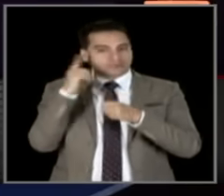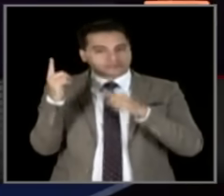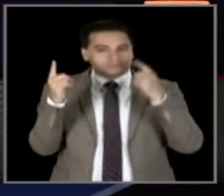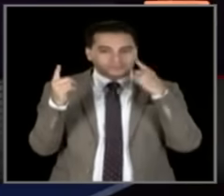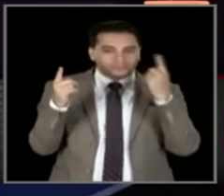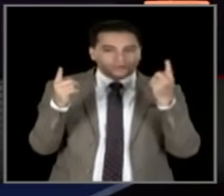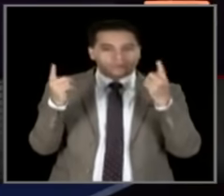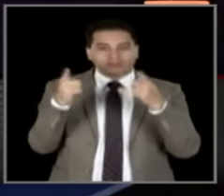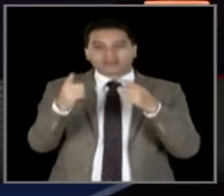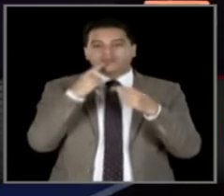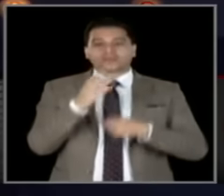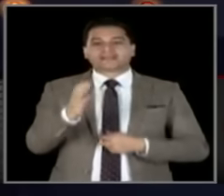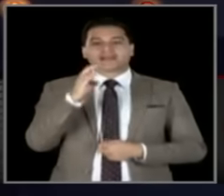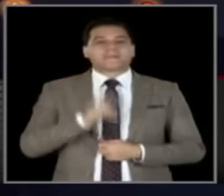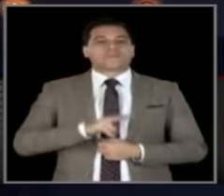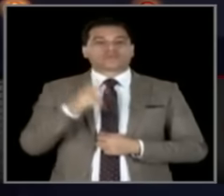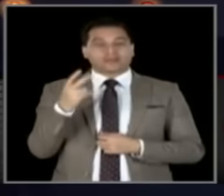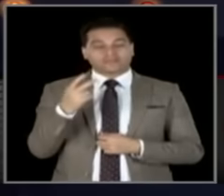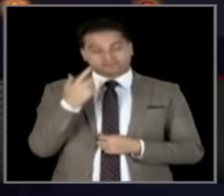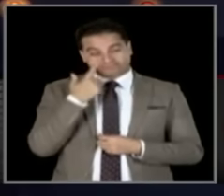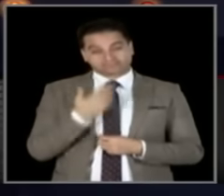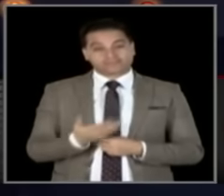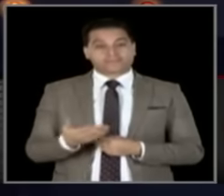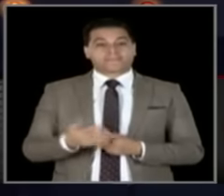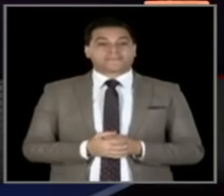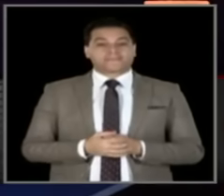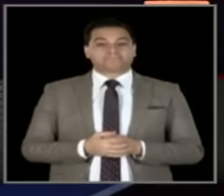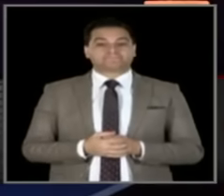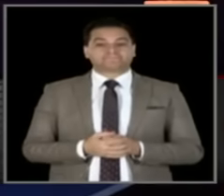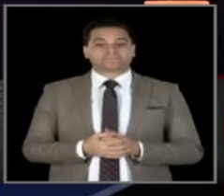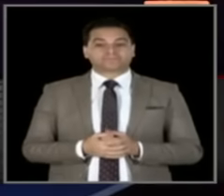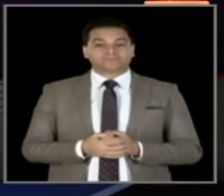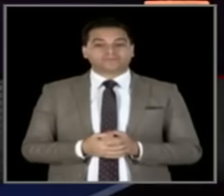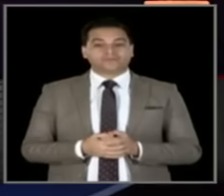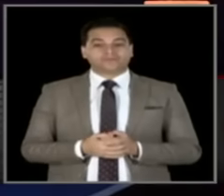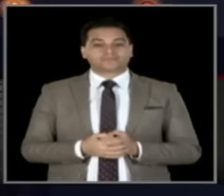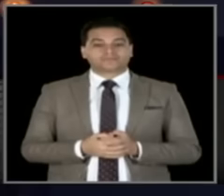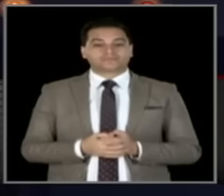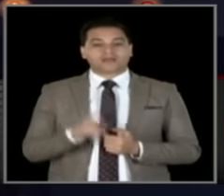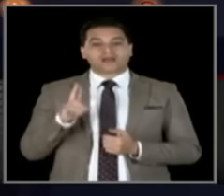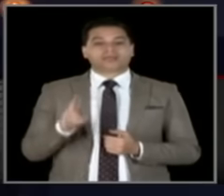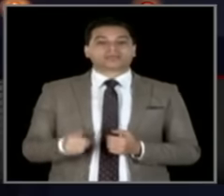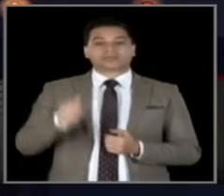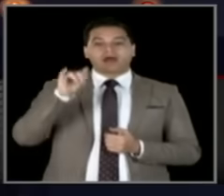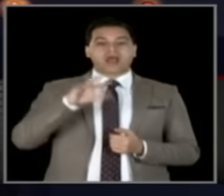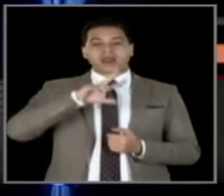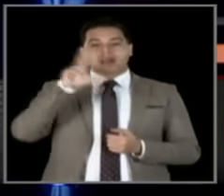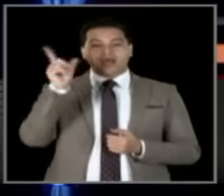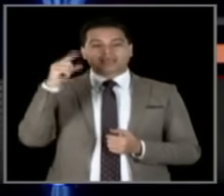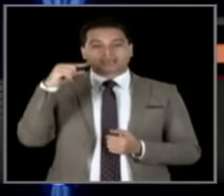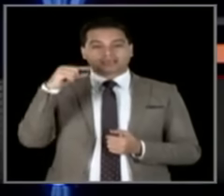تالتة. وإنت هتقول إجابة تالتة. الله الله، إجابتك تايلاند. تايلاند. رضوى إجابة